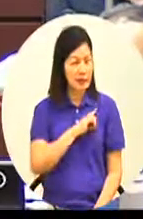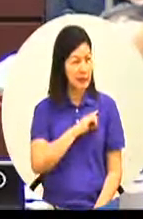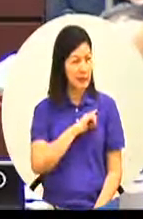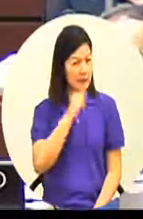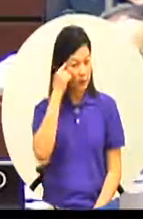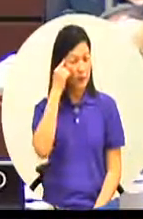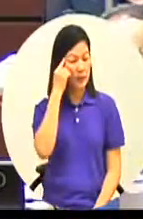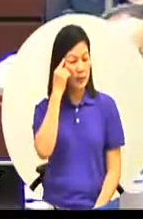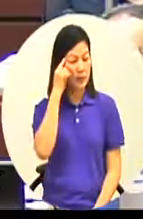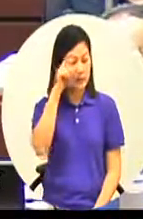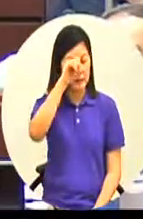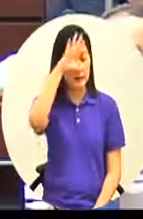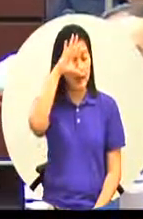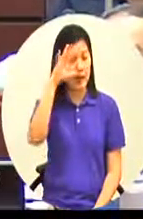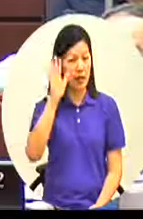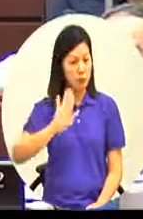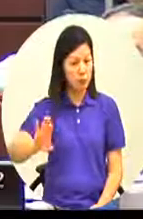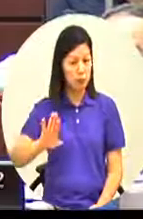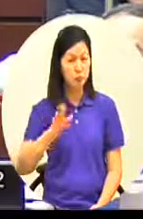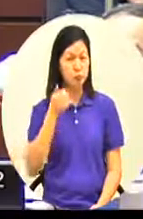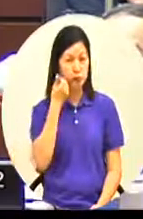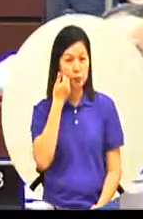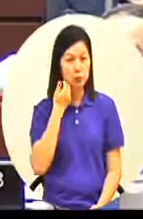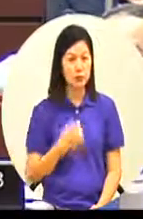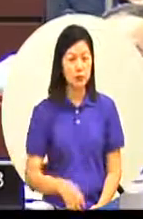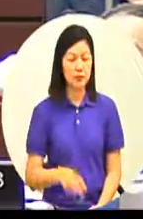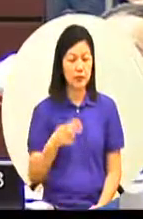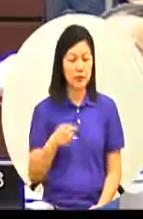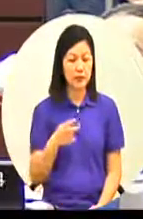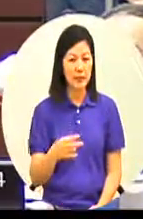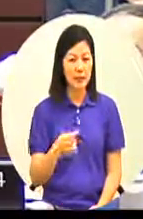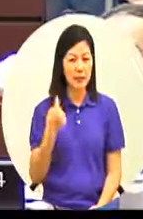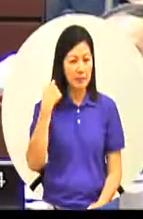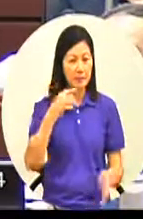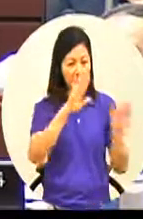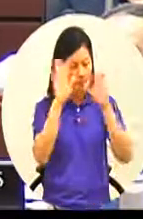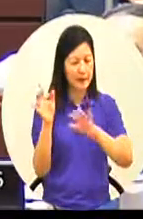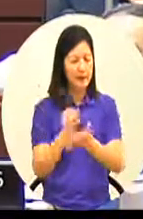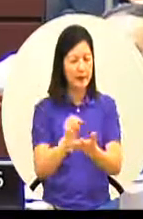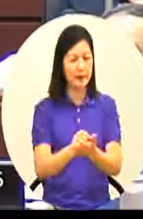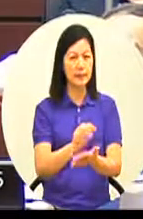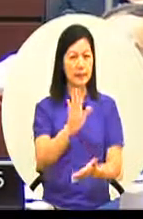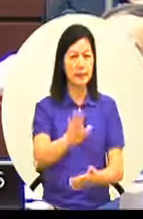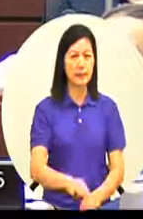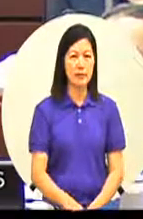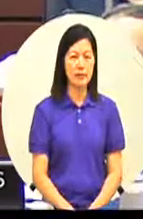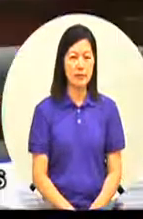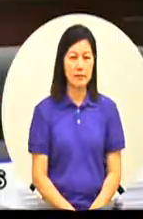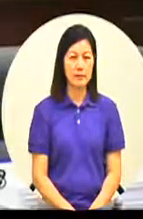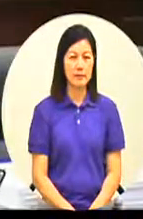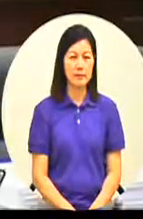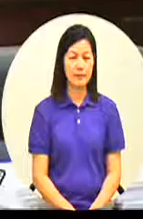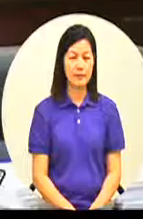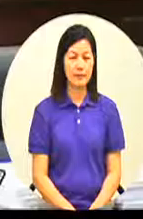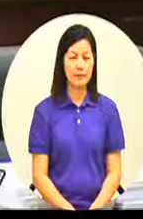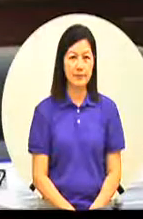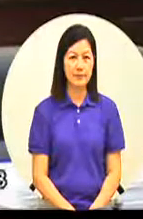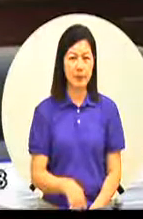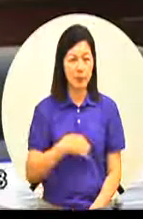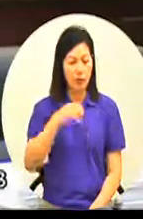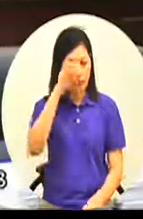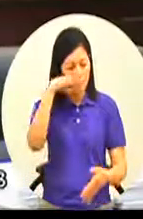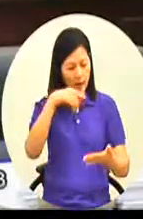个政党，我们一直都有这样问， 对 啊，那作为一个背景资料这样， 所以他也特别这。因为我看这个资